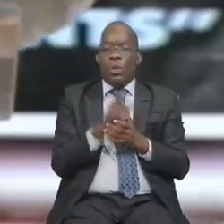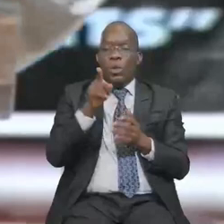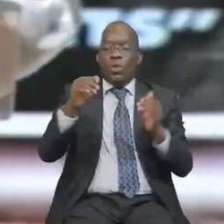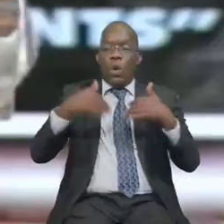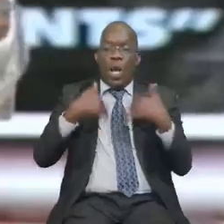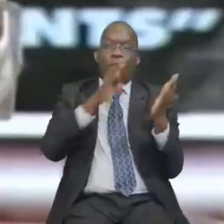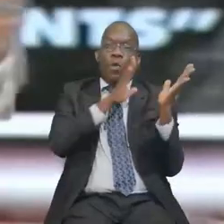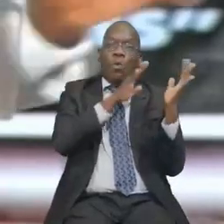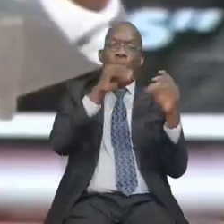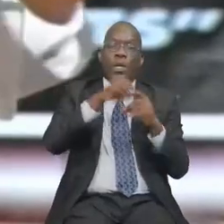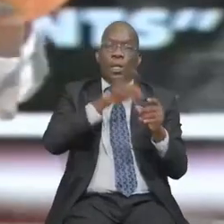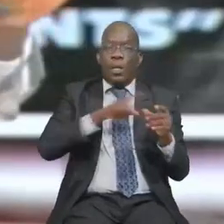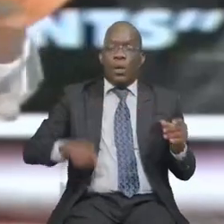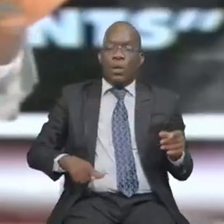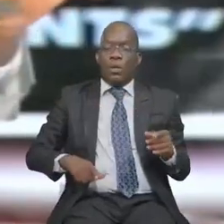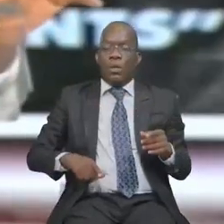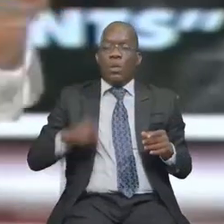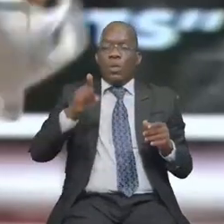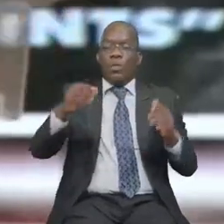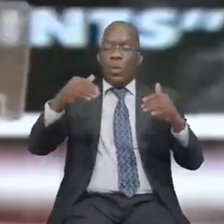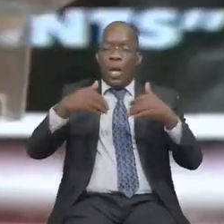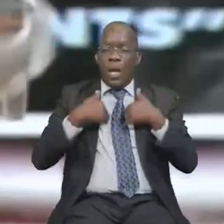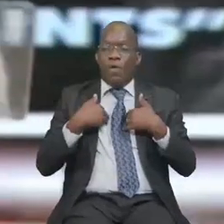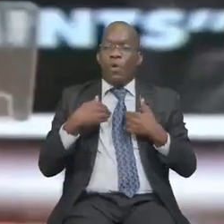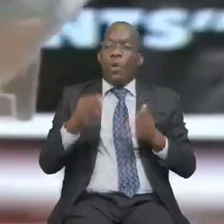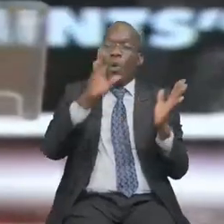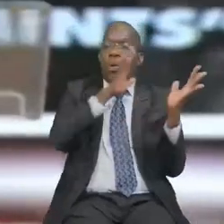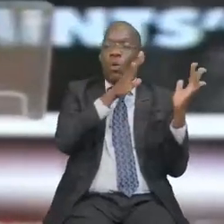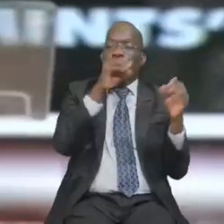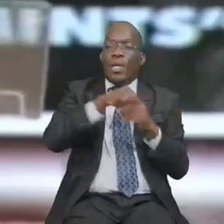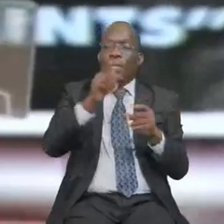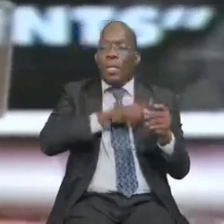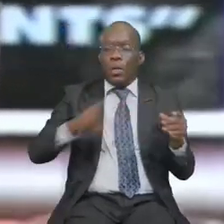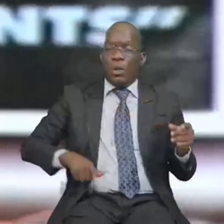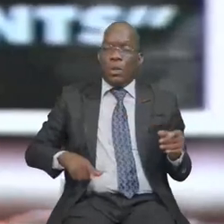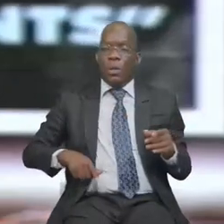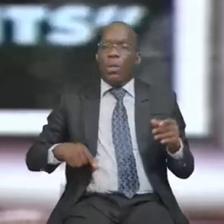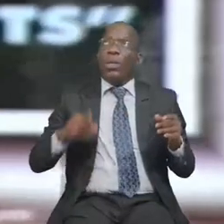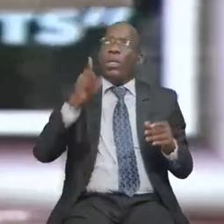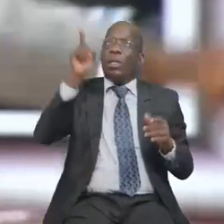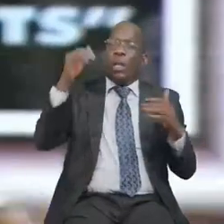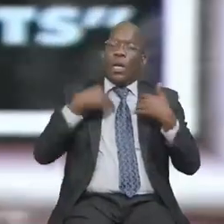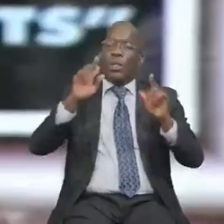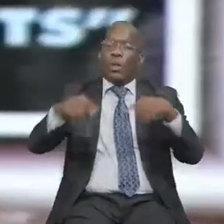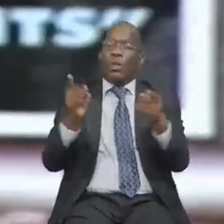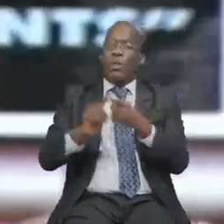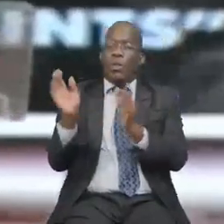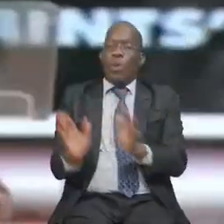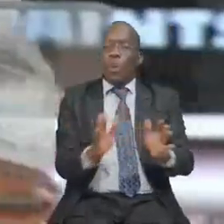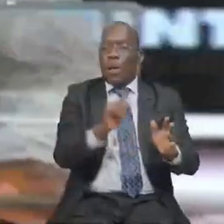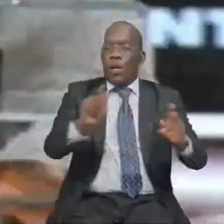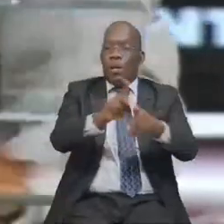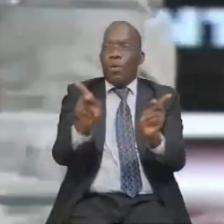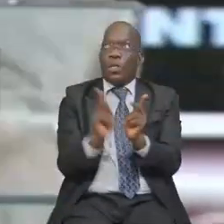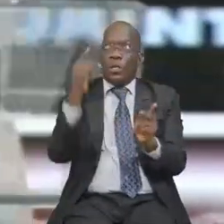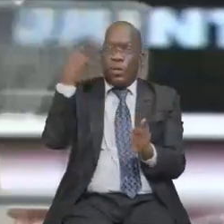Dieu. Posséder l'espérance unique et durable. Tu as l'espérance en Christ parce qu'il allait te préparer une place. Je